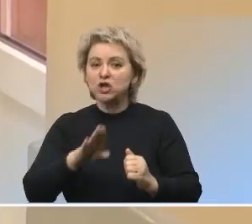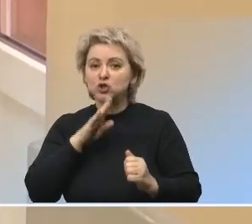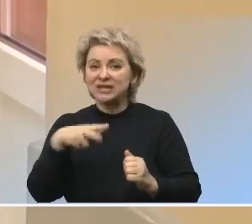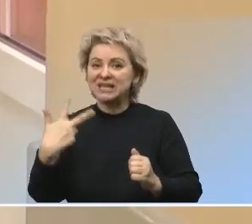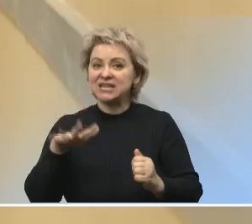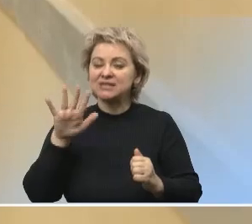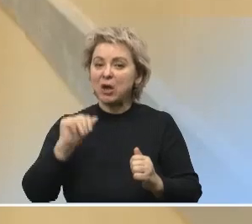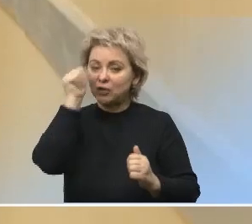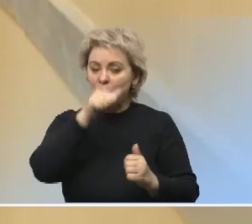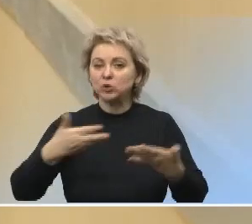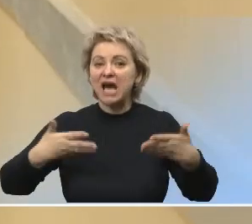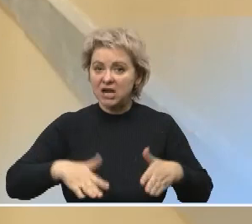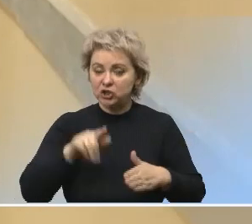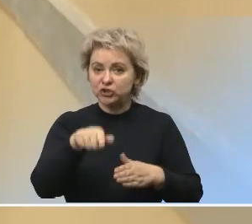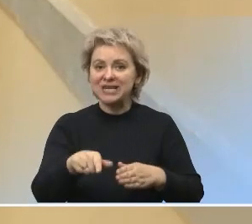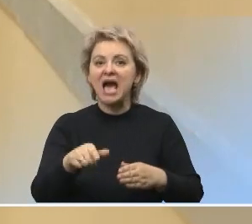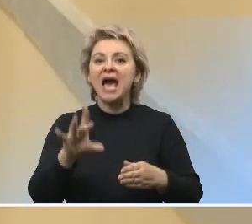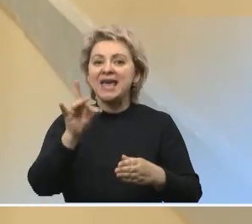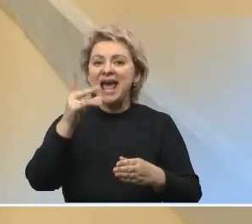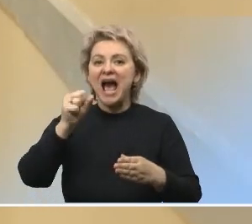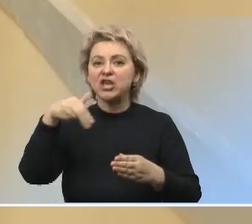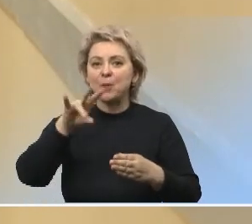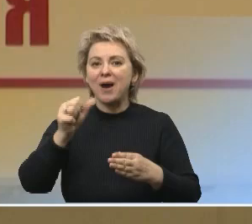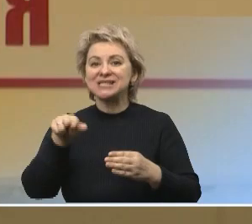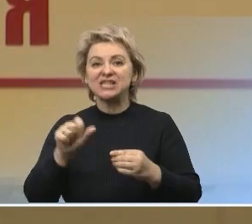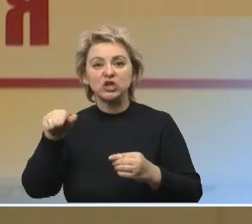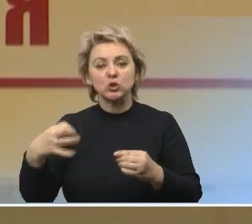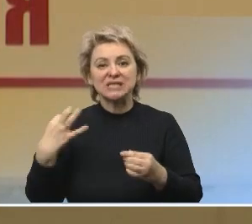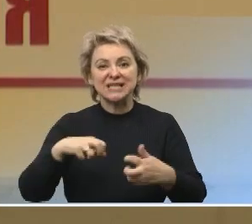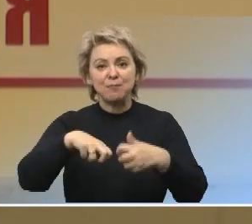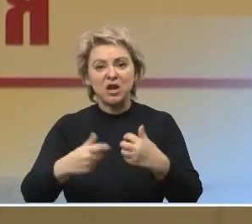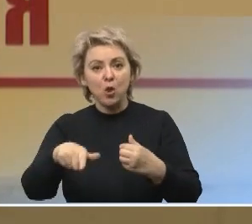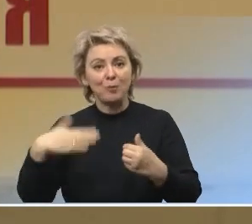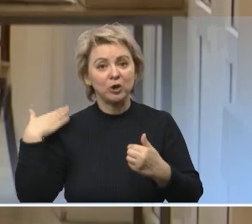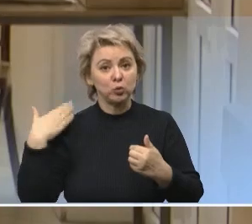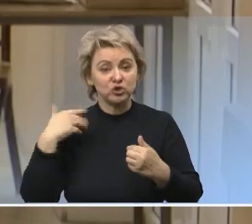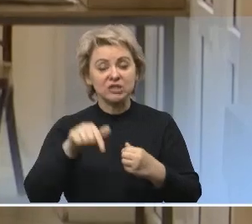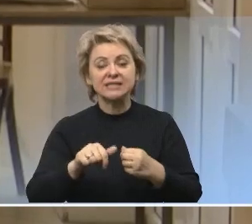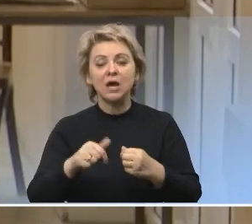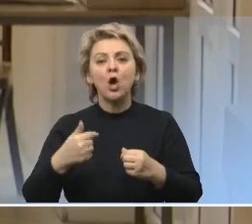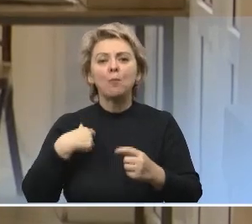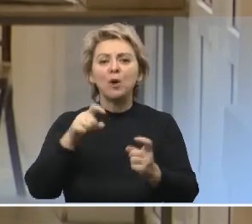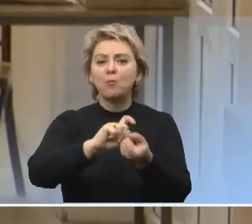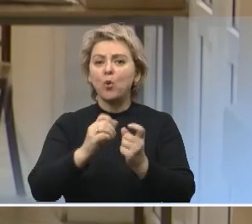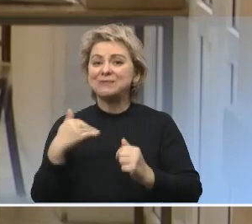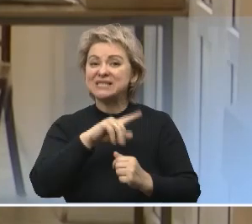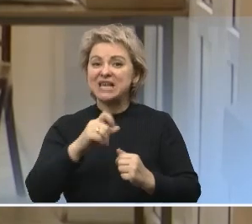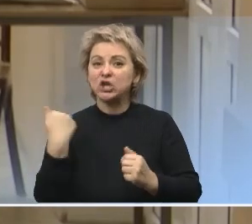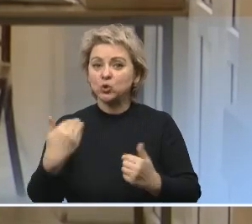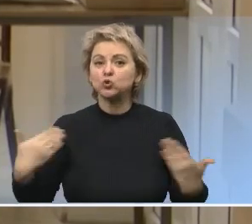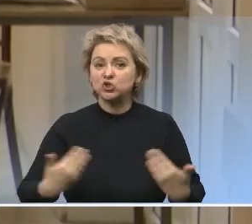Женщина 35-го года рождения, она в реанимации, и ее сын с переломом ключицы. Мы боремся за ее жизнь и